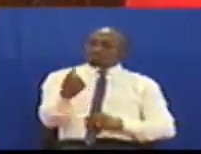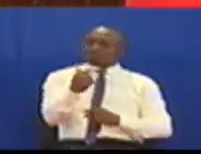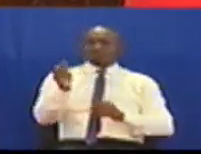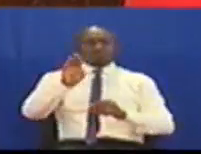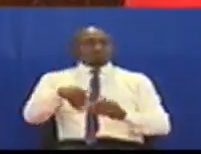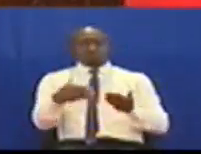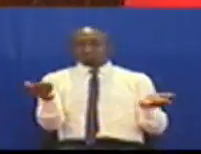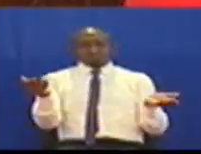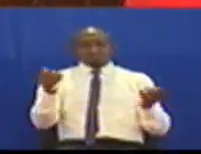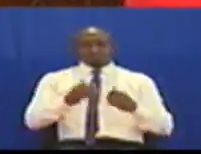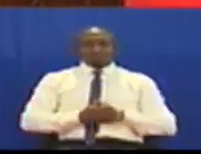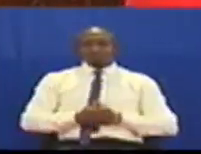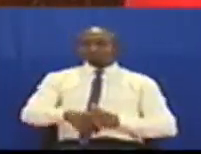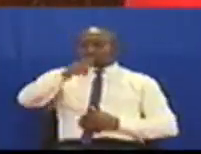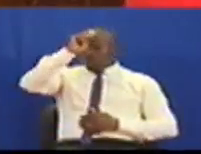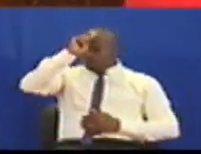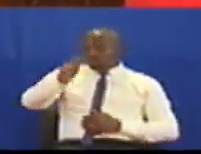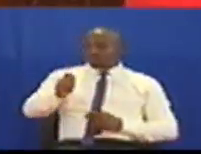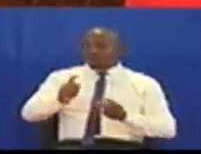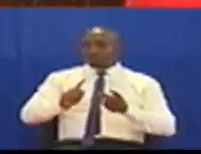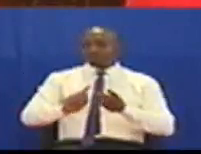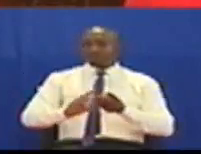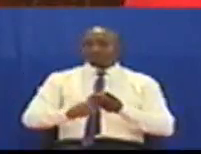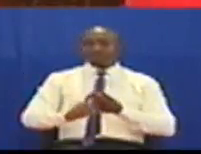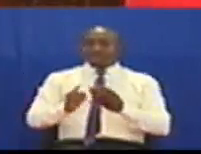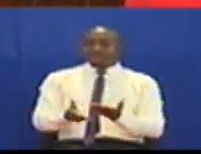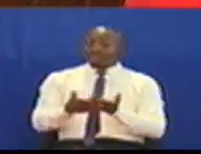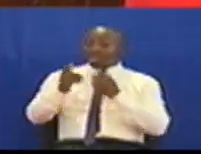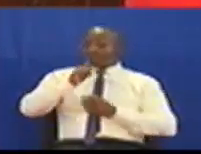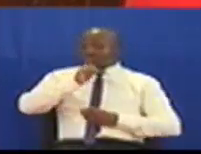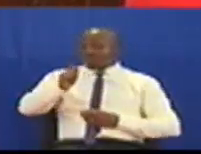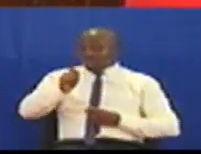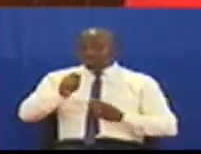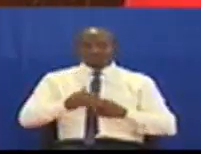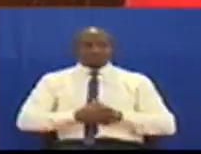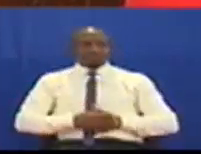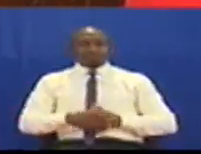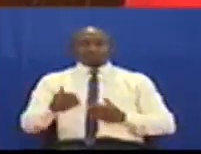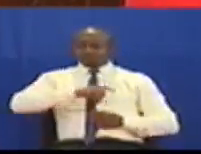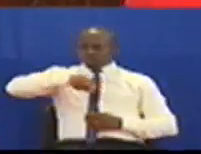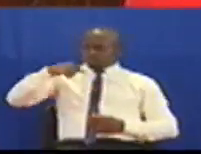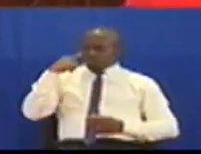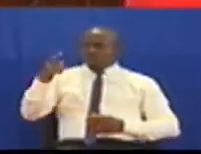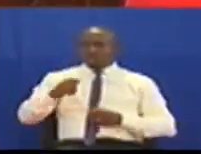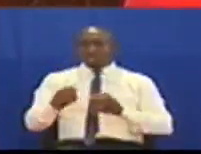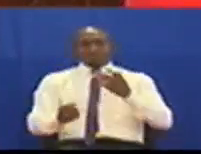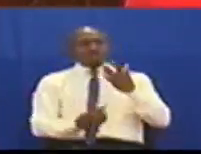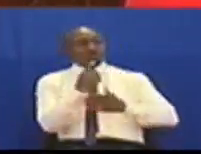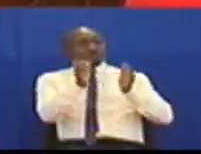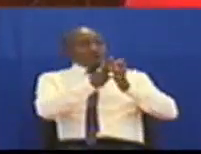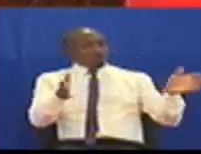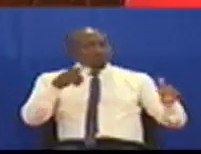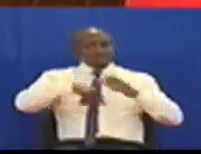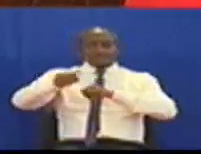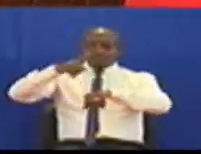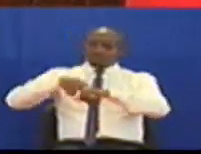Mheshimiwa Naibu Spika, tumeona impact kubwa imekuwepo katika